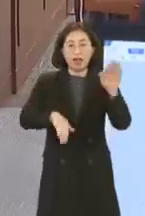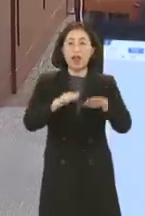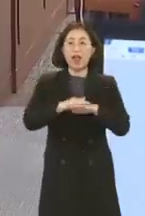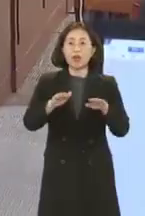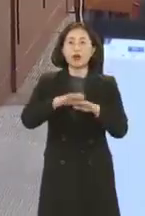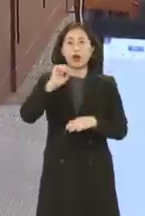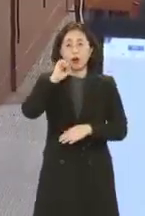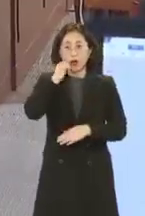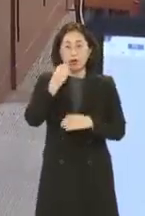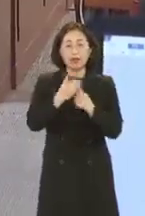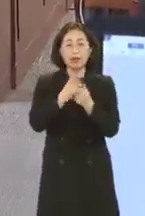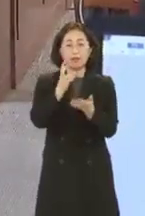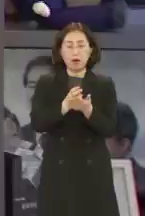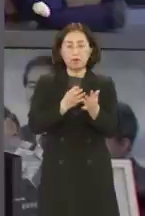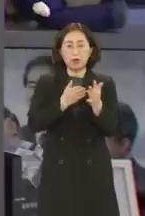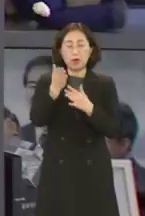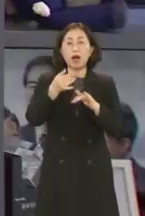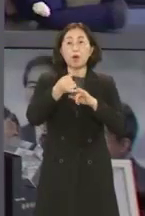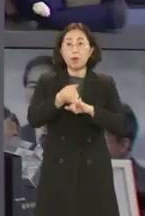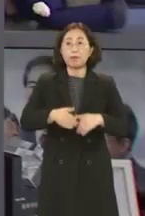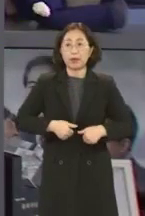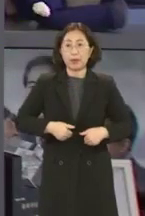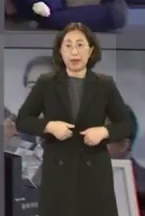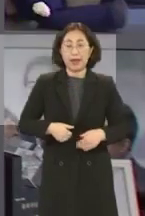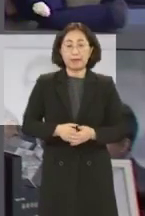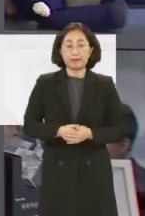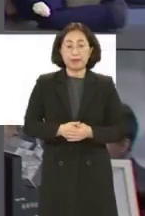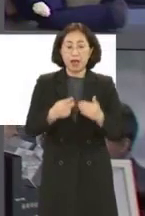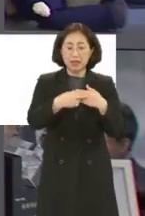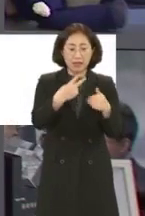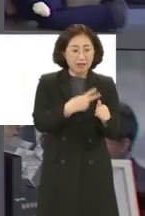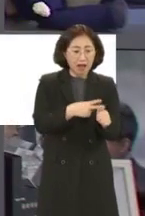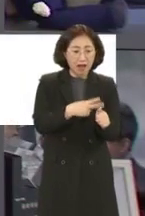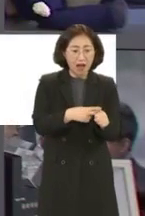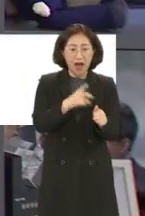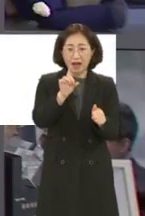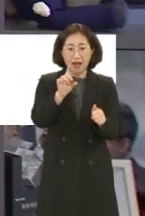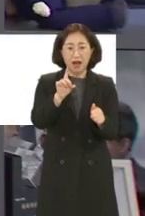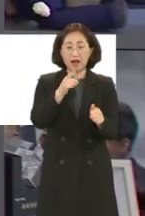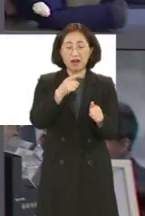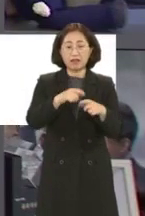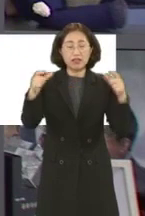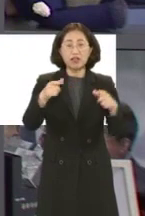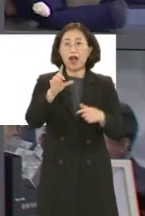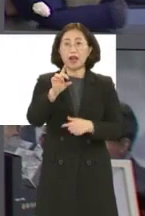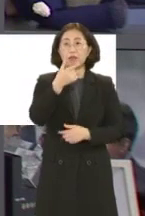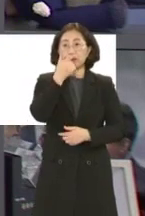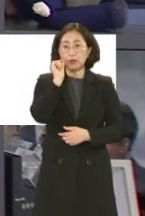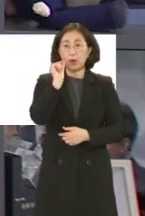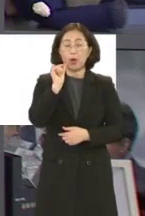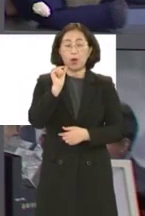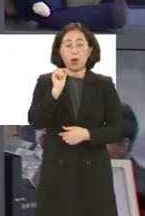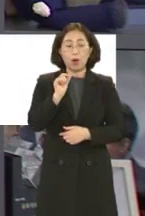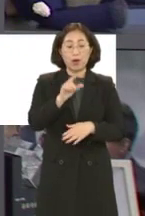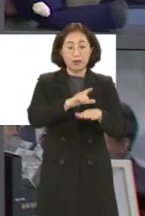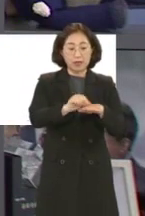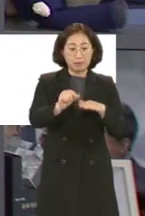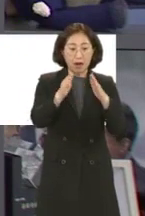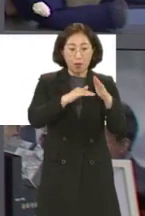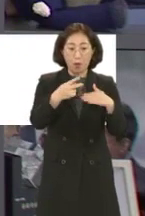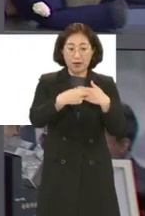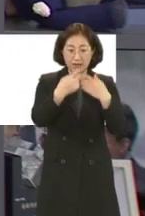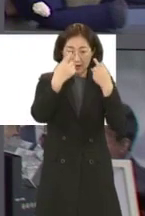통과가 반드시 필요합니다. 단순히 의사 인력을 늘리는 것만으로는 되지 않습니다. 특히 지방